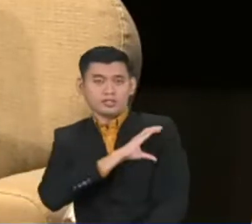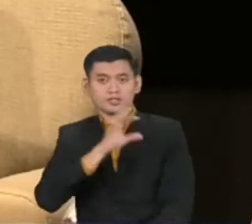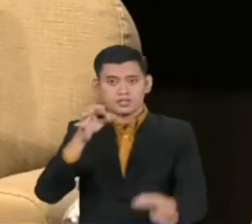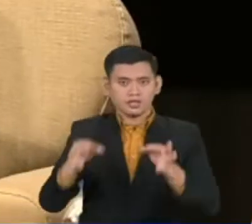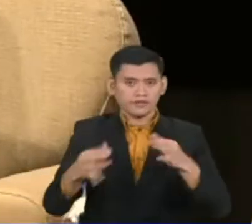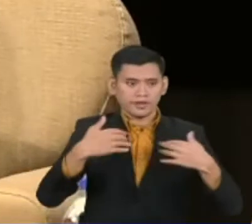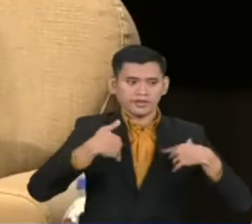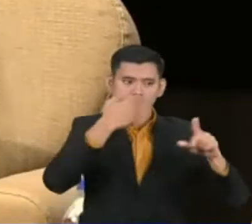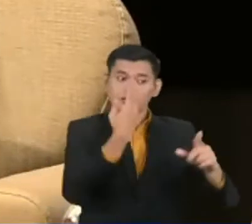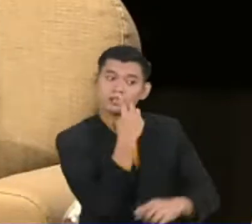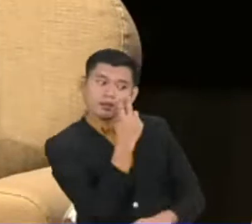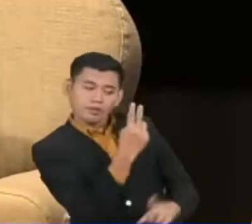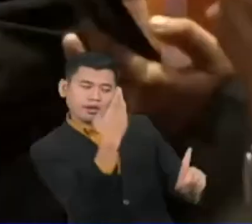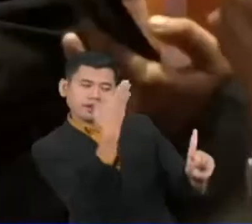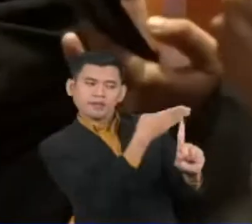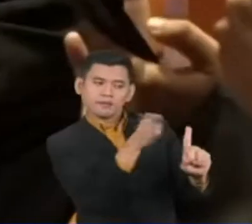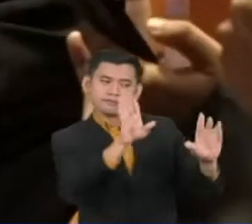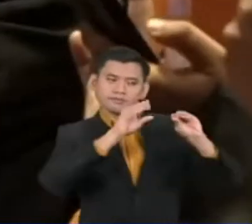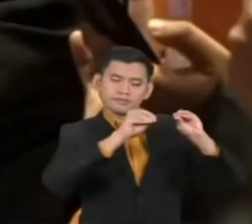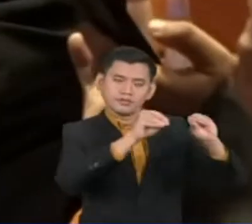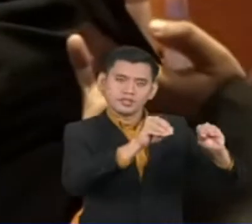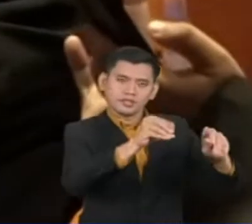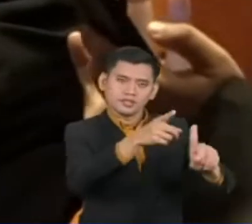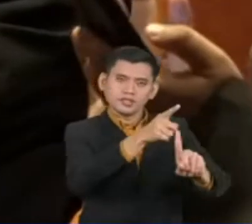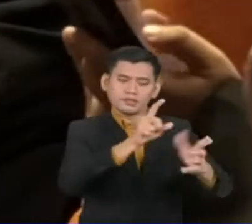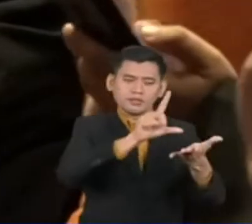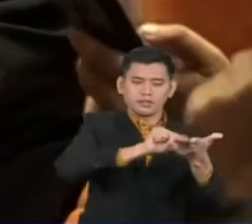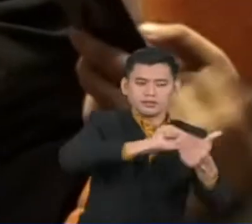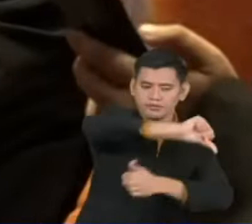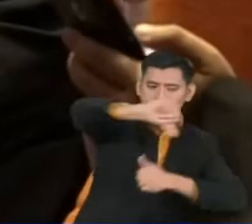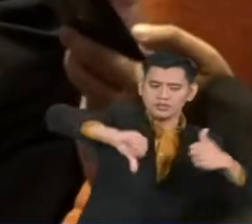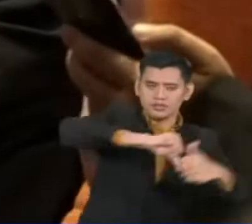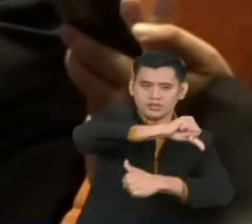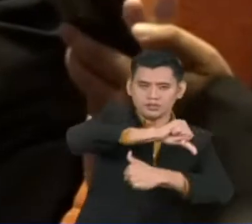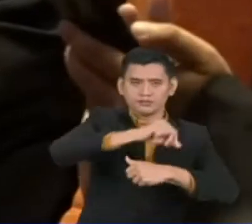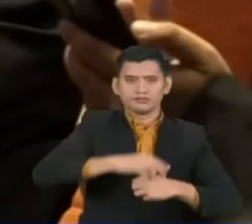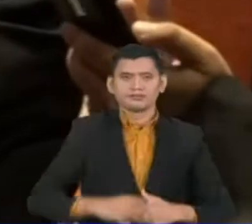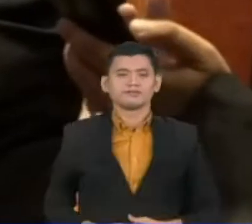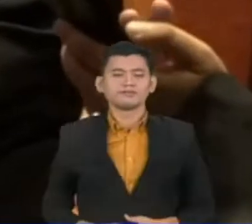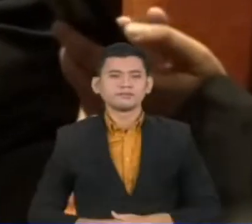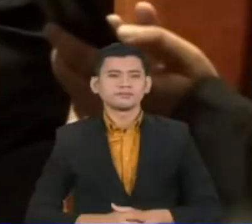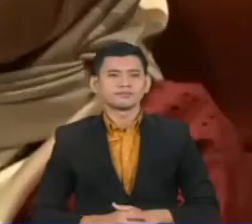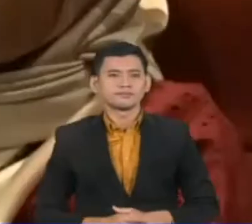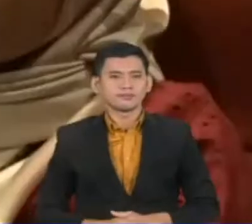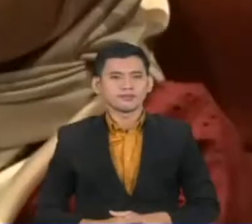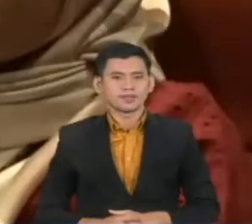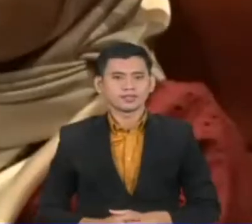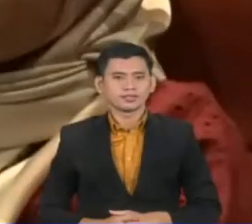ajaran Islam di media sosial. Dato' Idris memaklumkan demikian di Putrajaya.